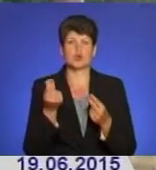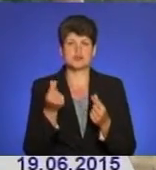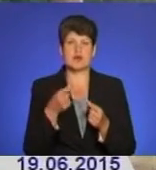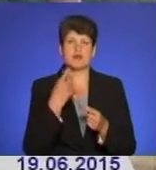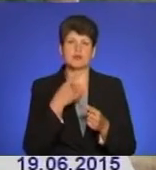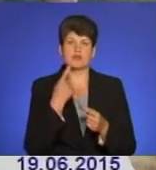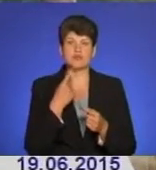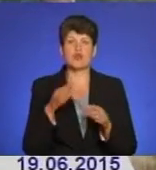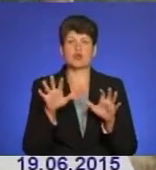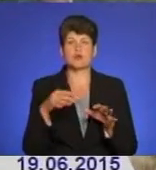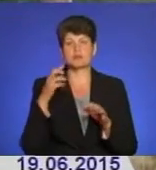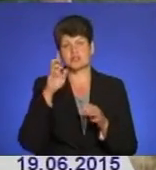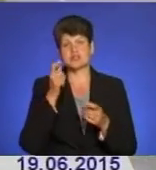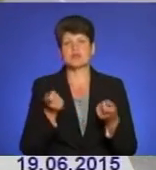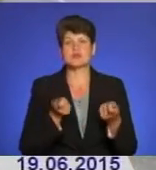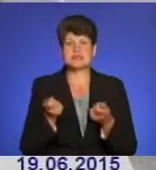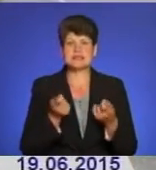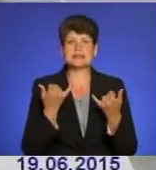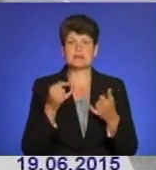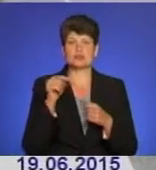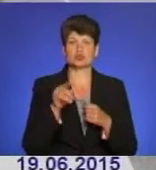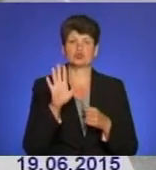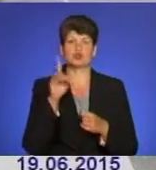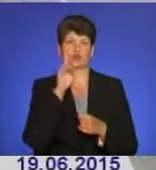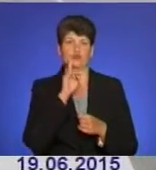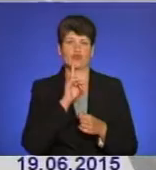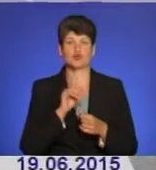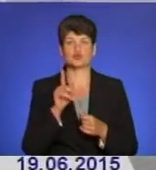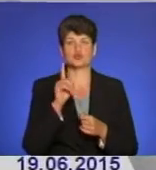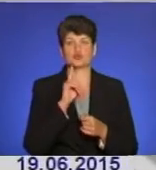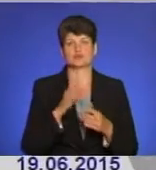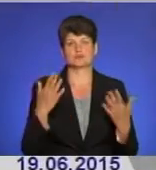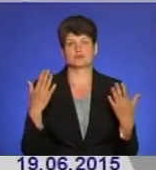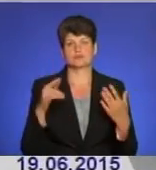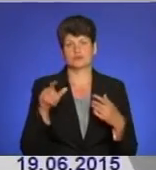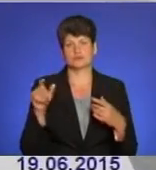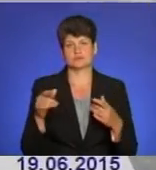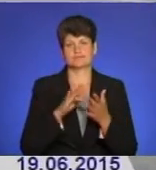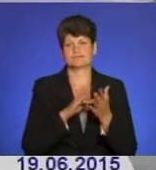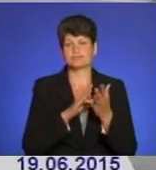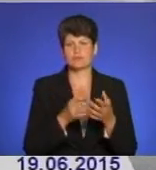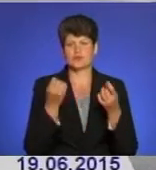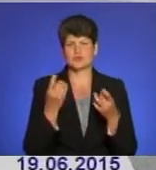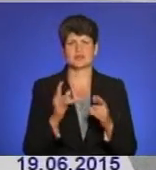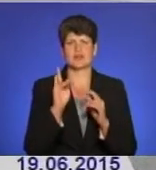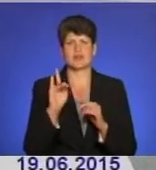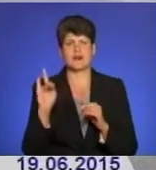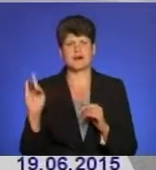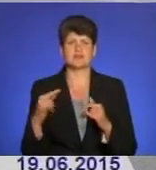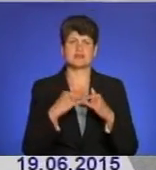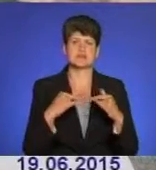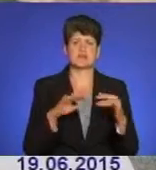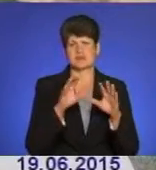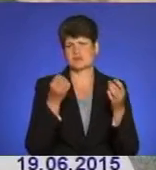голова облдержадміністрації Степан Барна, тепер тут буде комфортно і зручно подорожнім. Прості дерев'яні лавки, стіл – все просто, але з